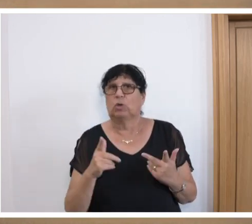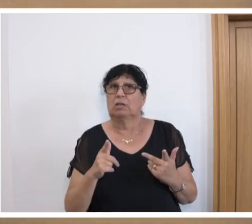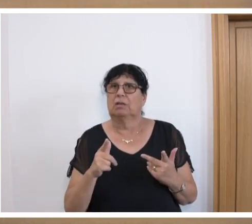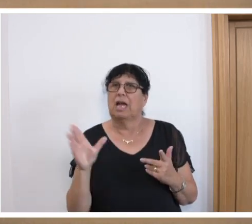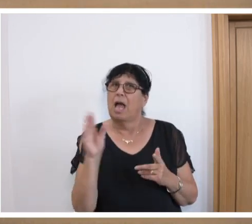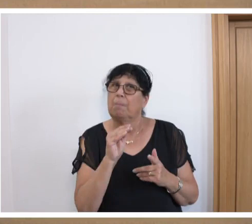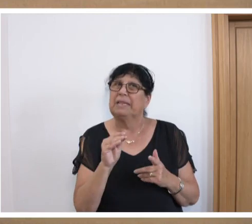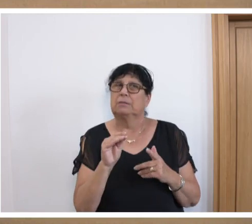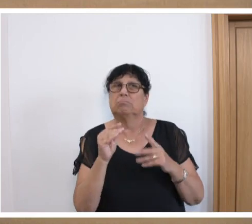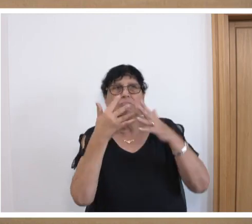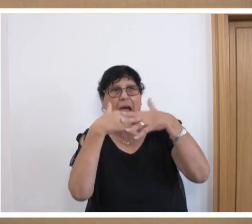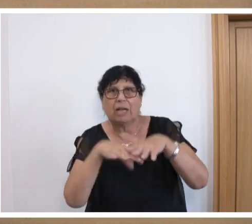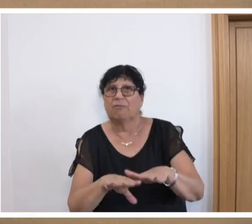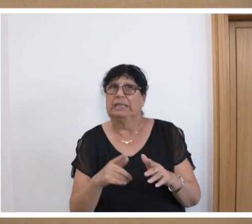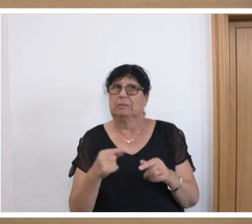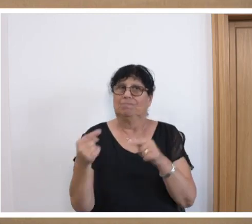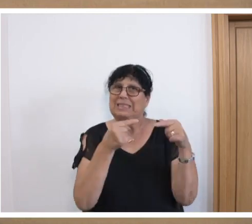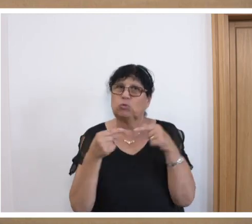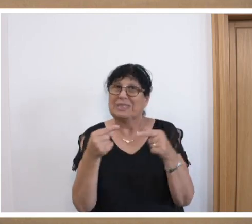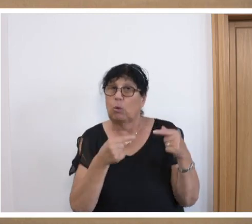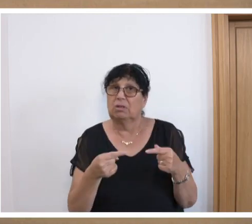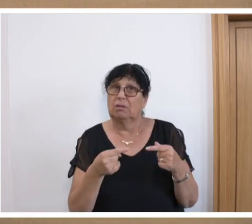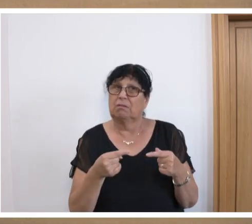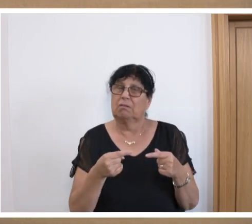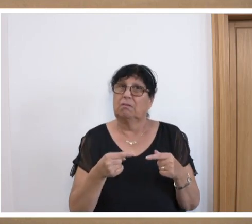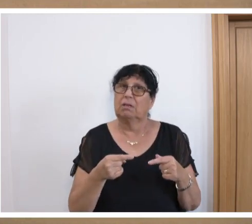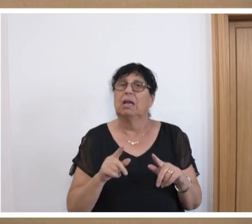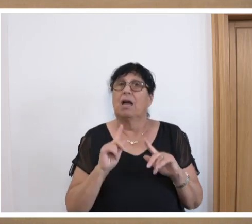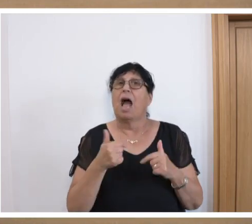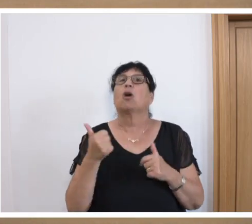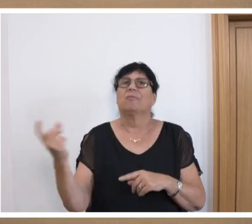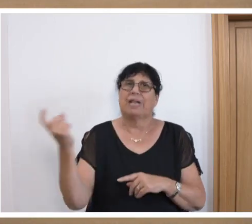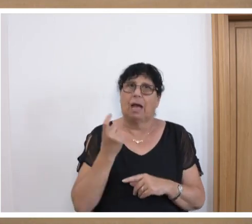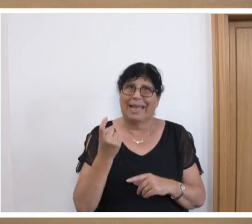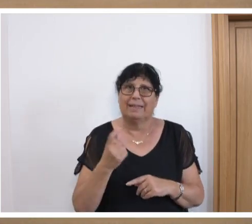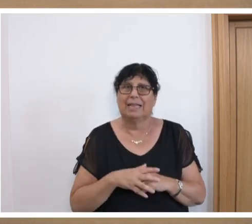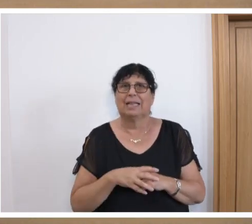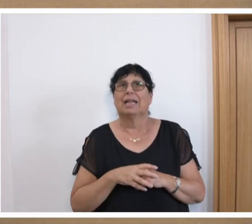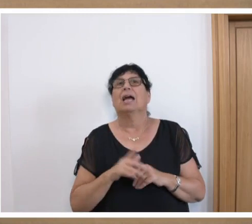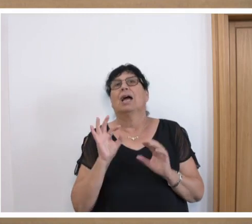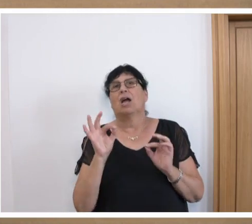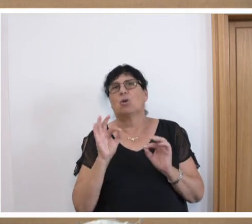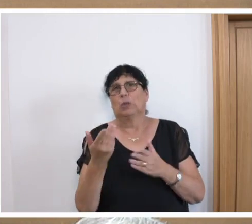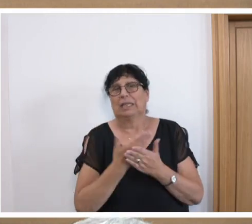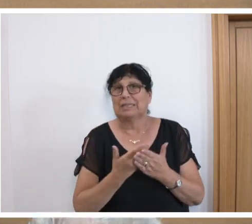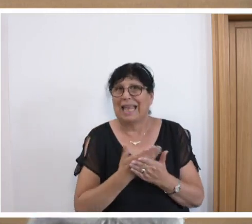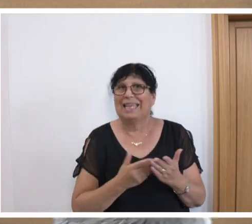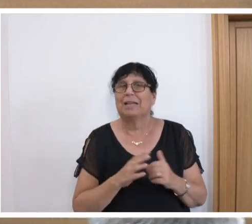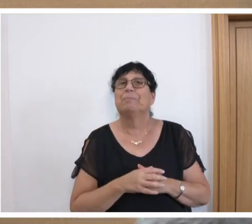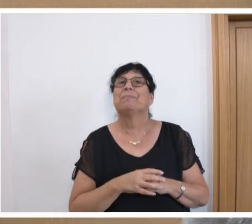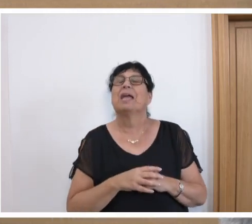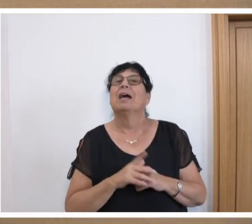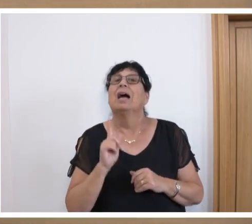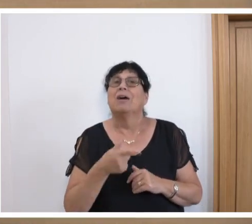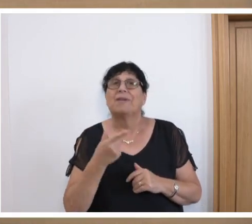in die Debatte gebracht werden, man rausgeht, zumindest kommt er ja wieder rein, das ist ja schon mal ein gutes Signal, dass man wenigstens mal zuhören kann. Wir hören